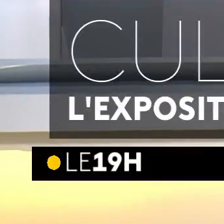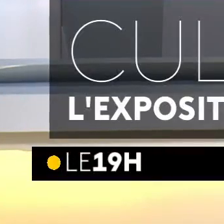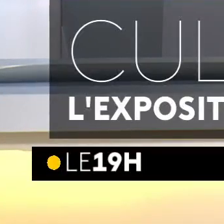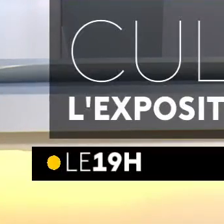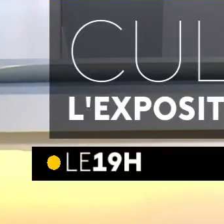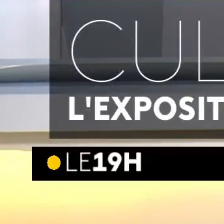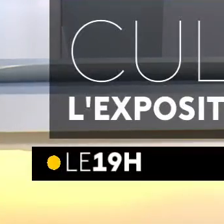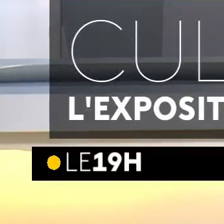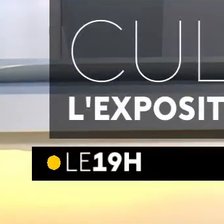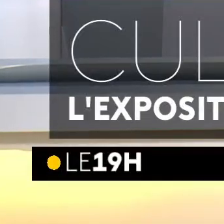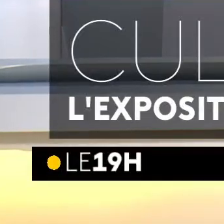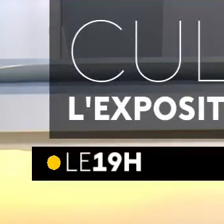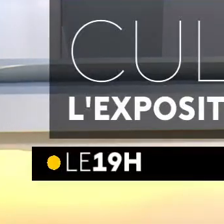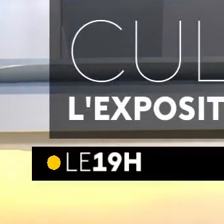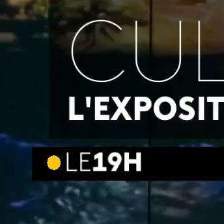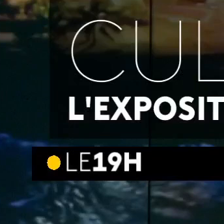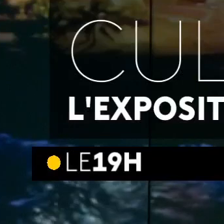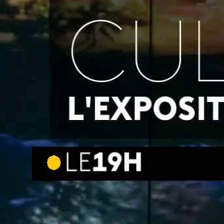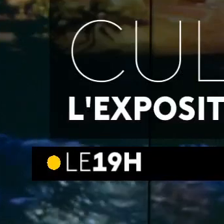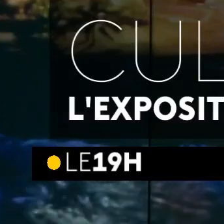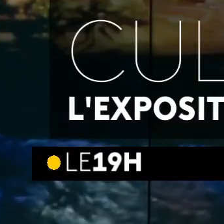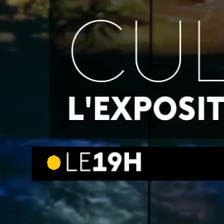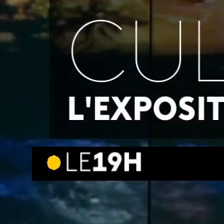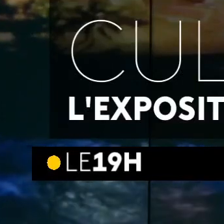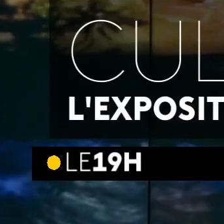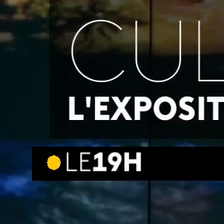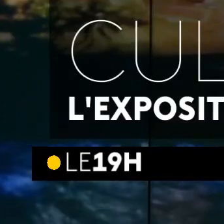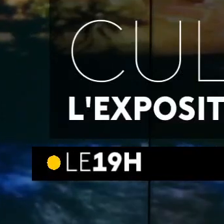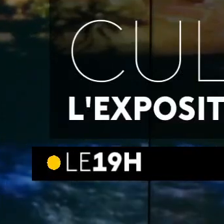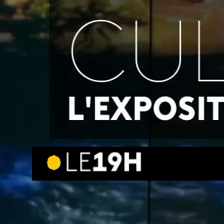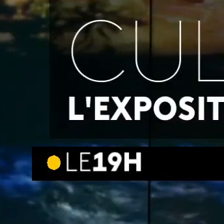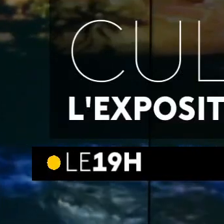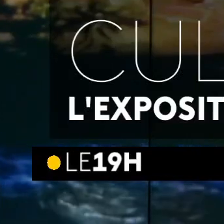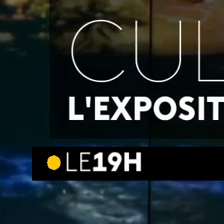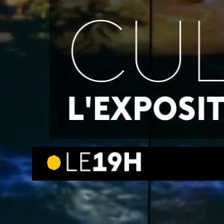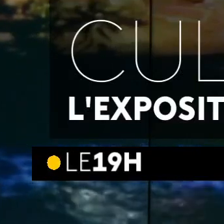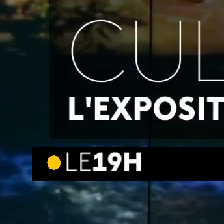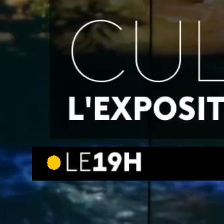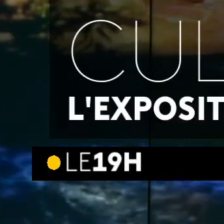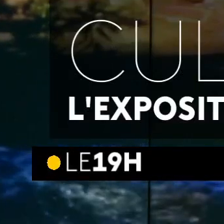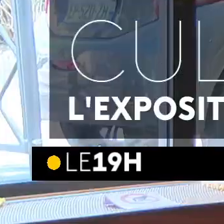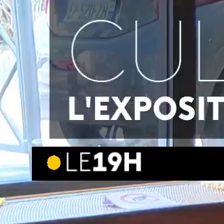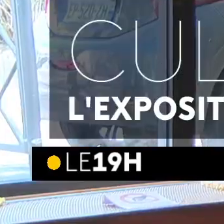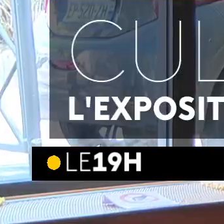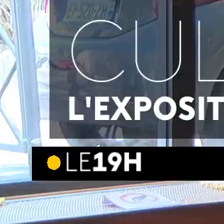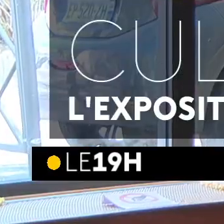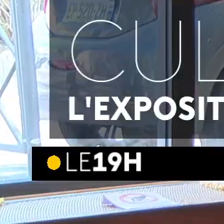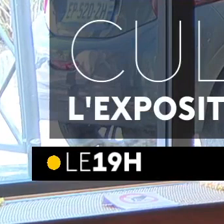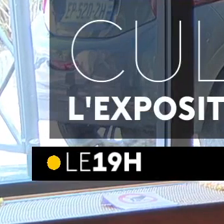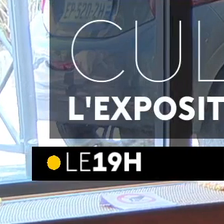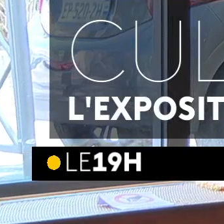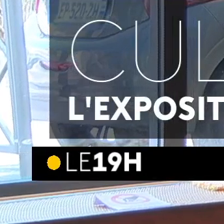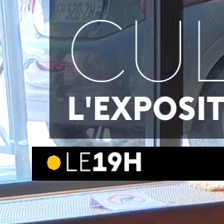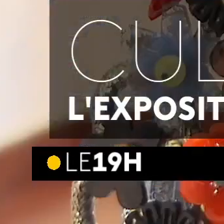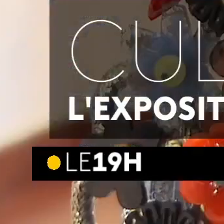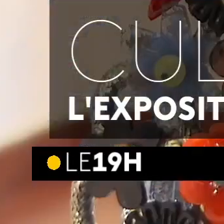la chronique culture. Bonsoir Sigrid. Bonsoir Christelle et bonsoir à tous. Nous allons ce soir parler mode et art et de cette